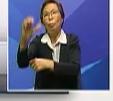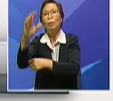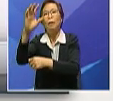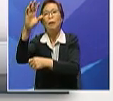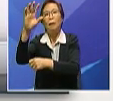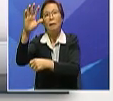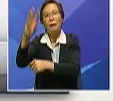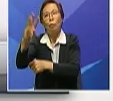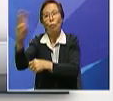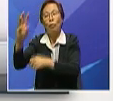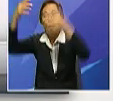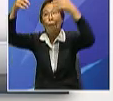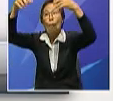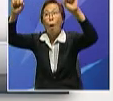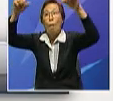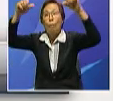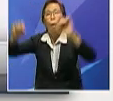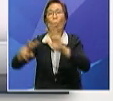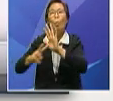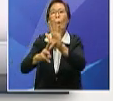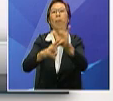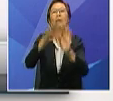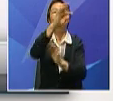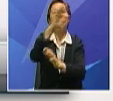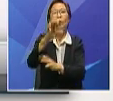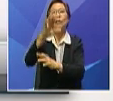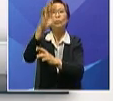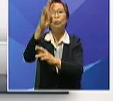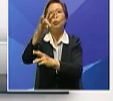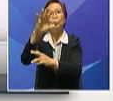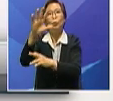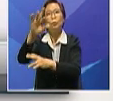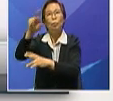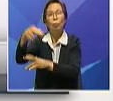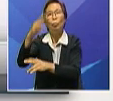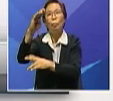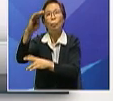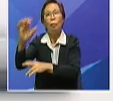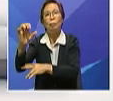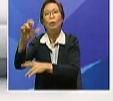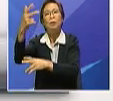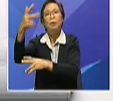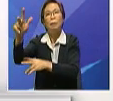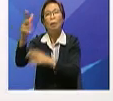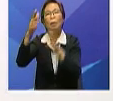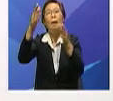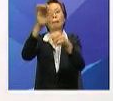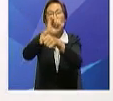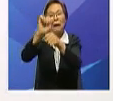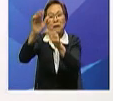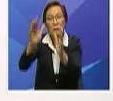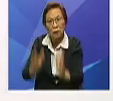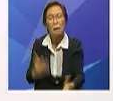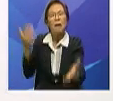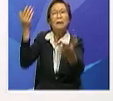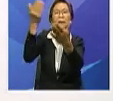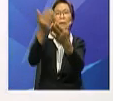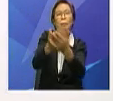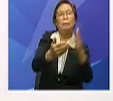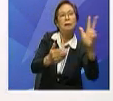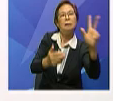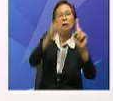66 majikan yang mewakili 975000 413 orang pekerja sehingga